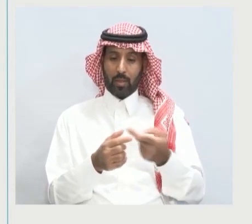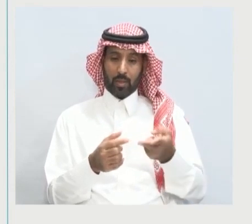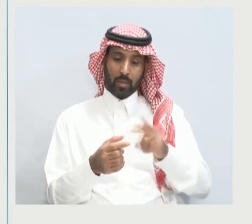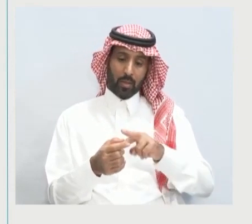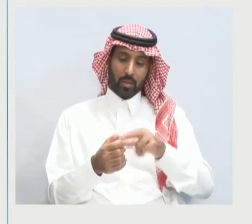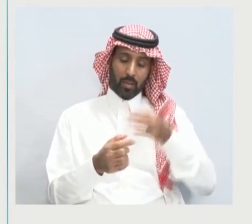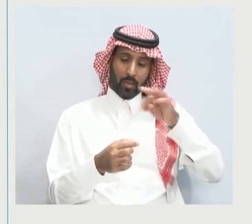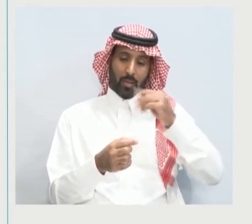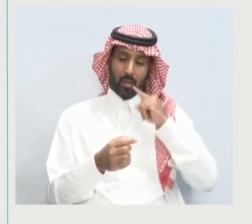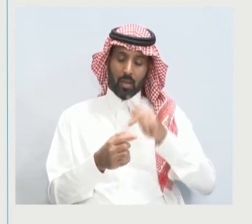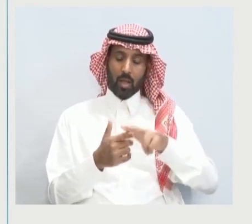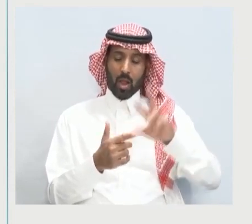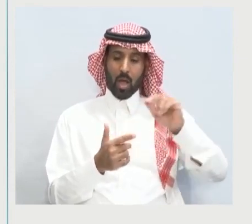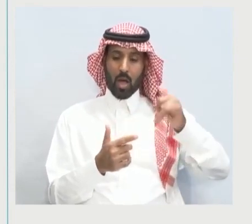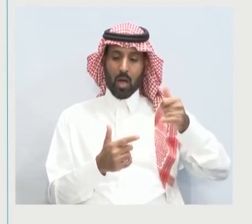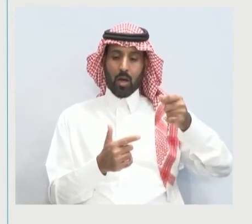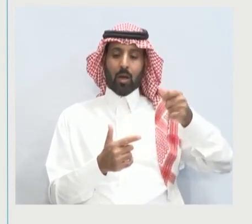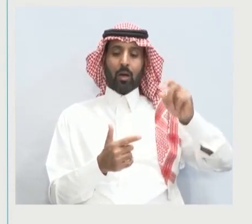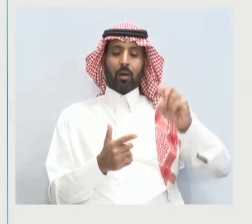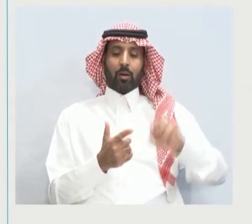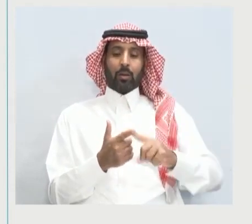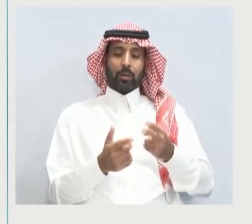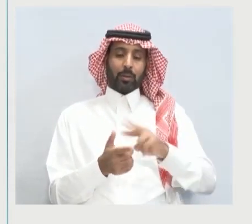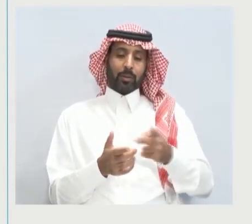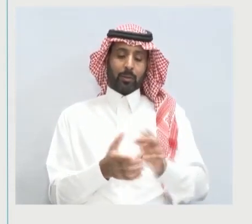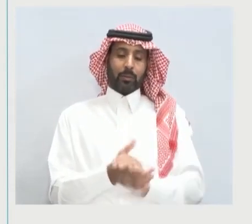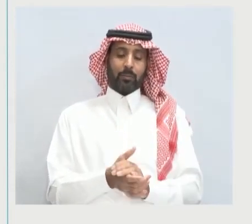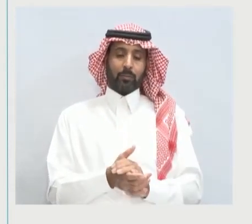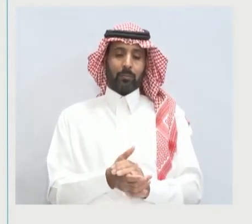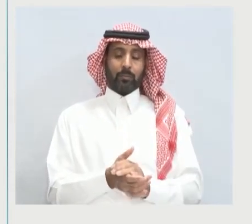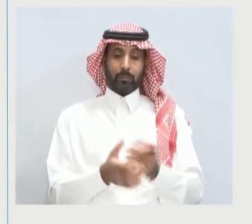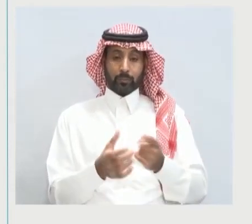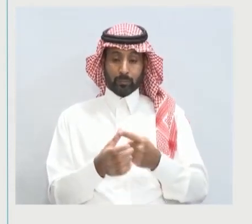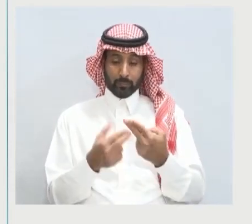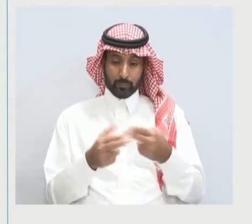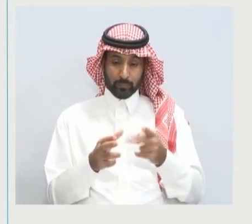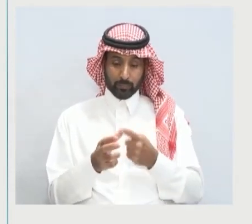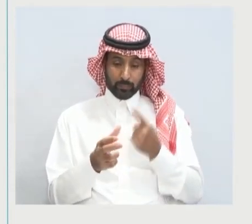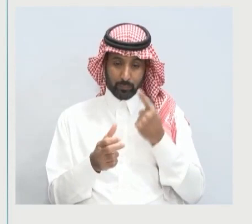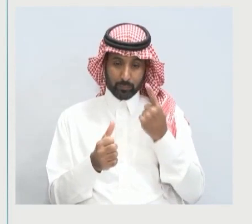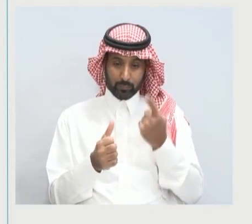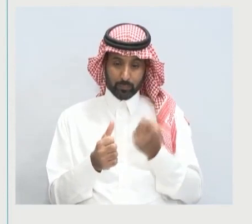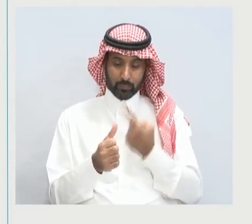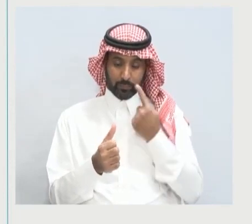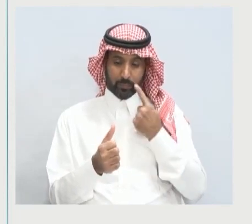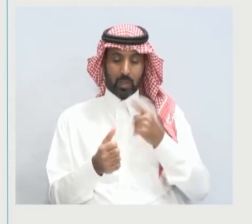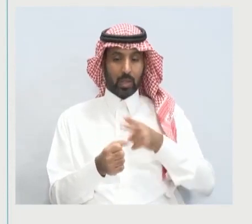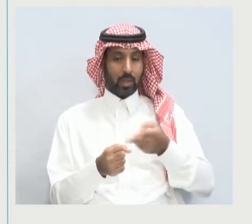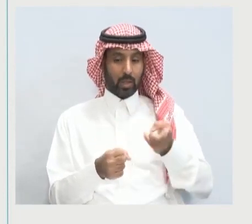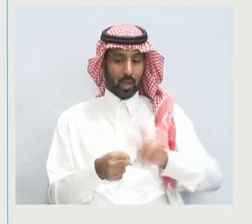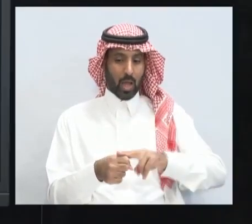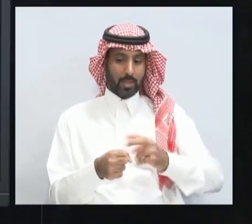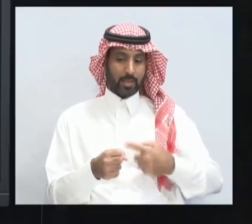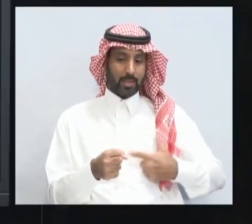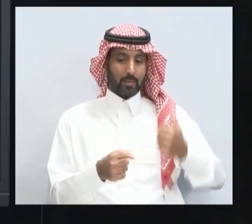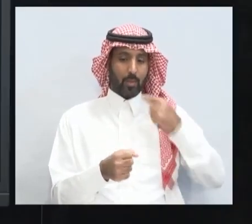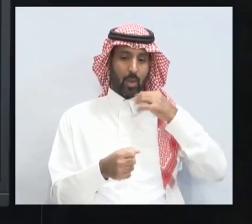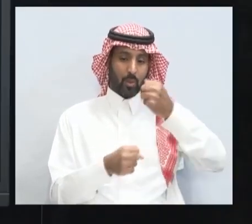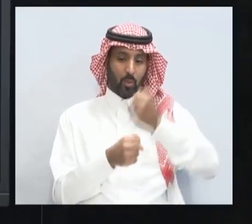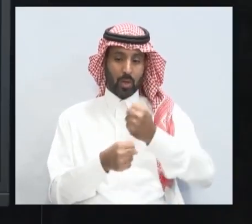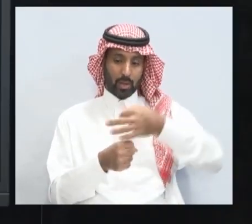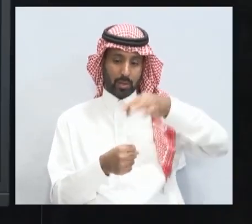العمل الى الاسم الجديد مباشر اذا في البدايه اعاده تسميه ورقه العمل بعد فتح المصنف